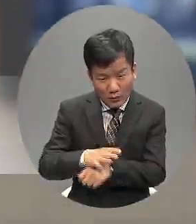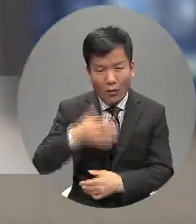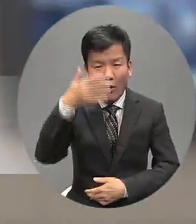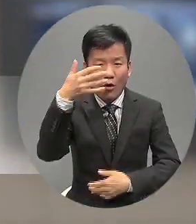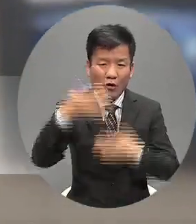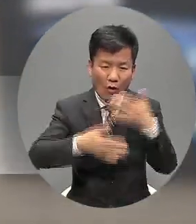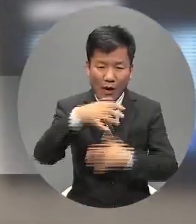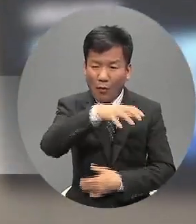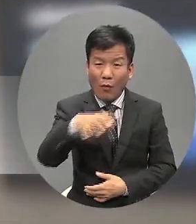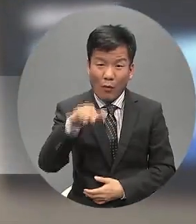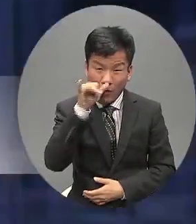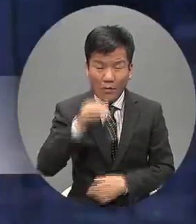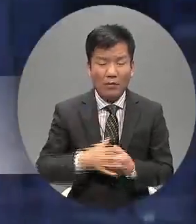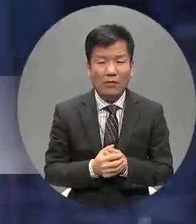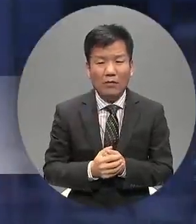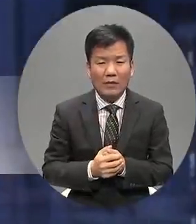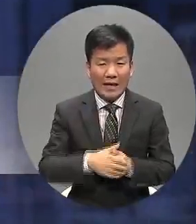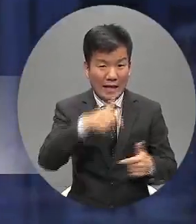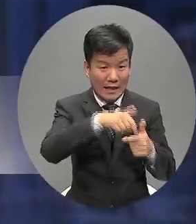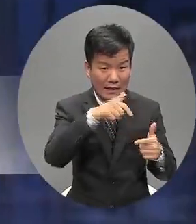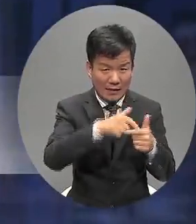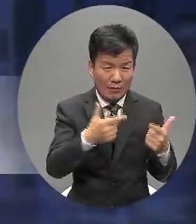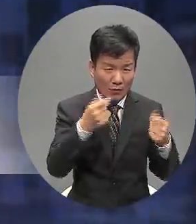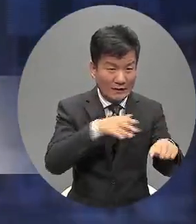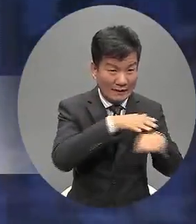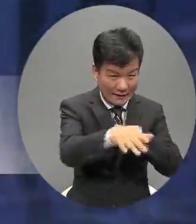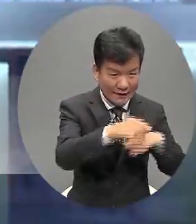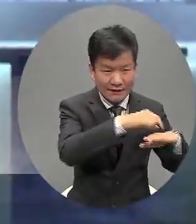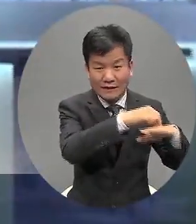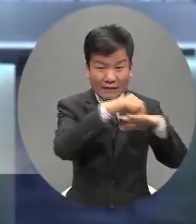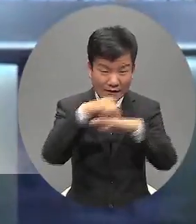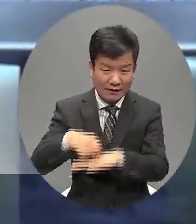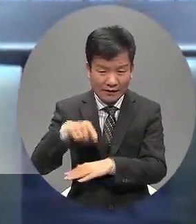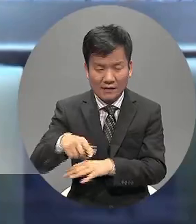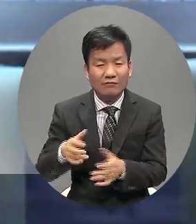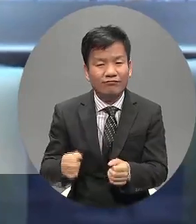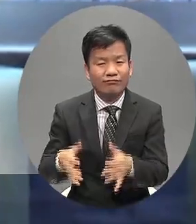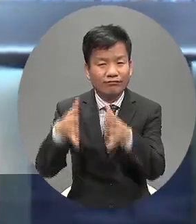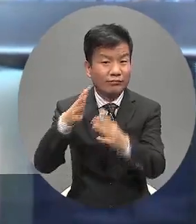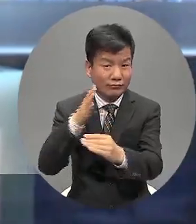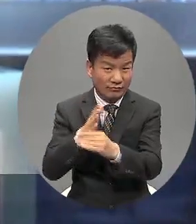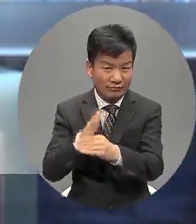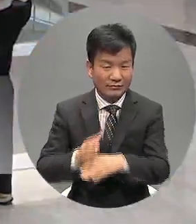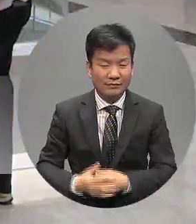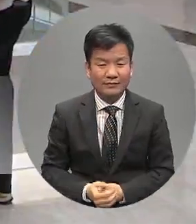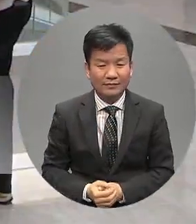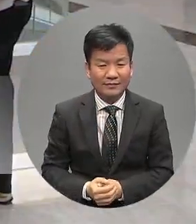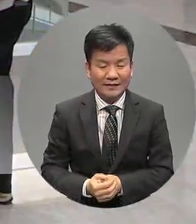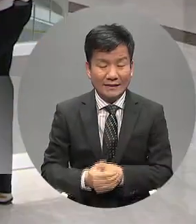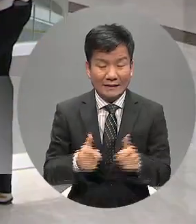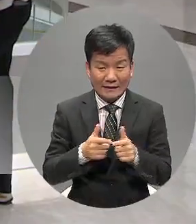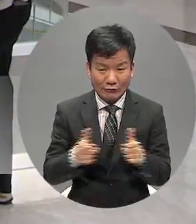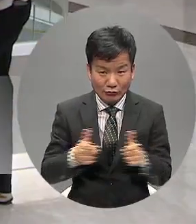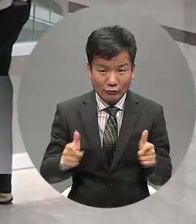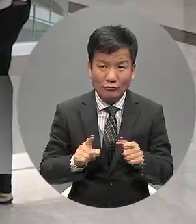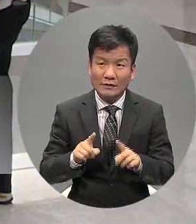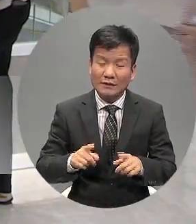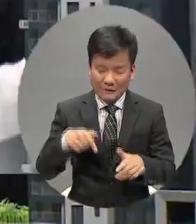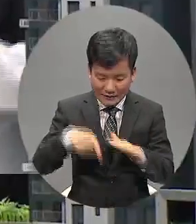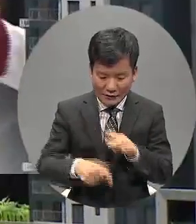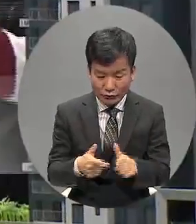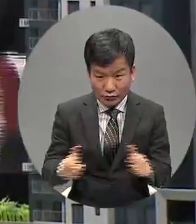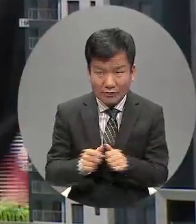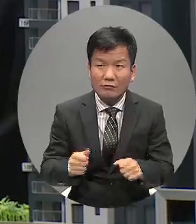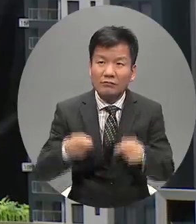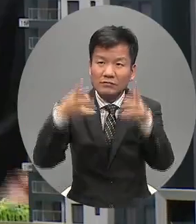등 편의시설과 강남권 신축에서 유행하는 스카이 커뮤니티를 갖추고 있습니다. 지하 6층, 지상 49층,